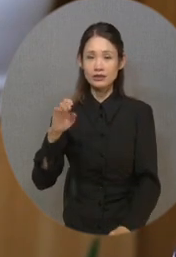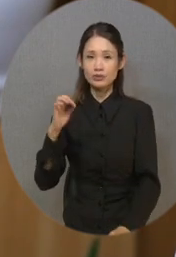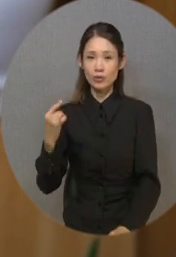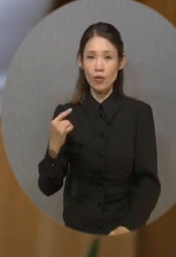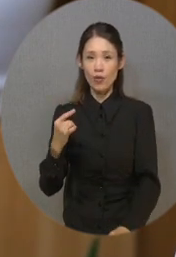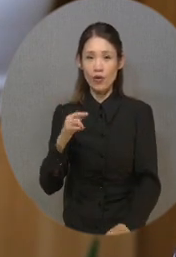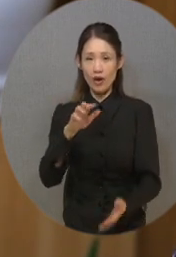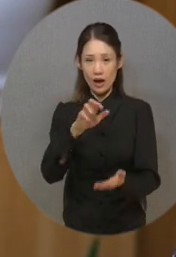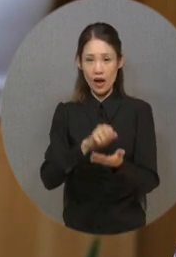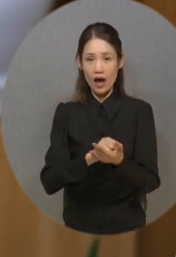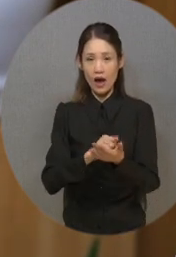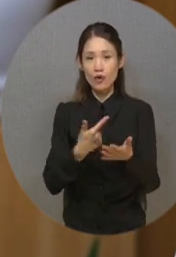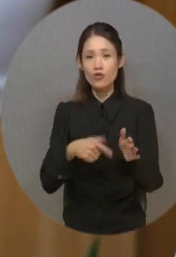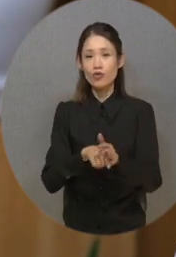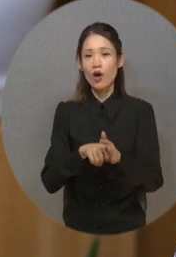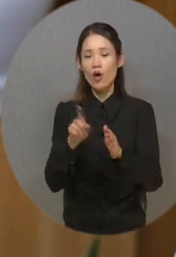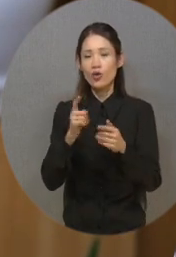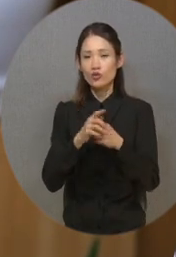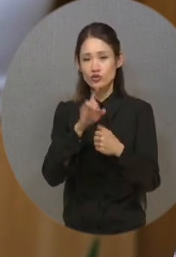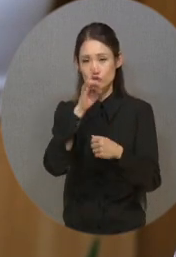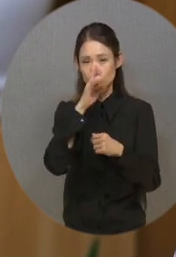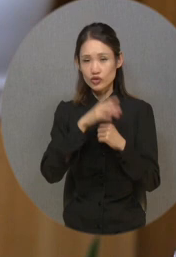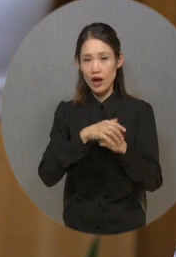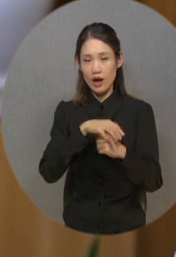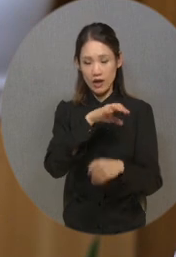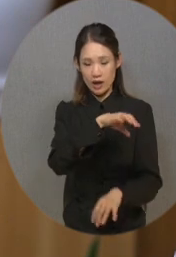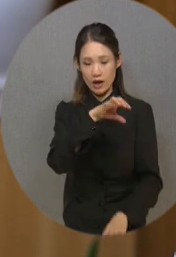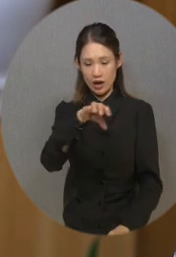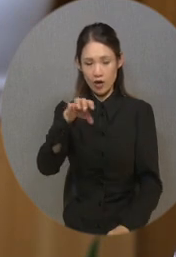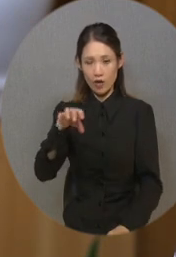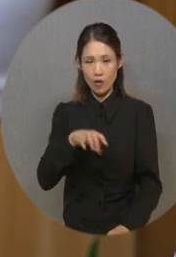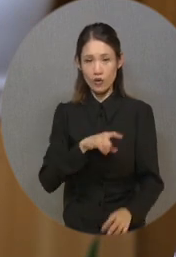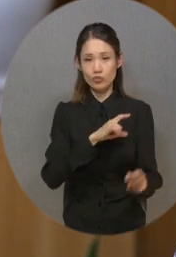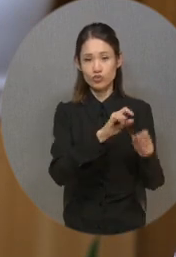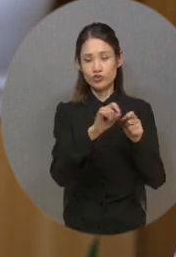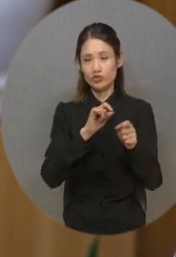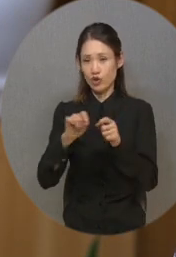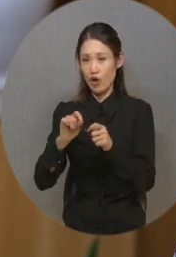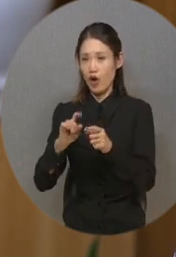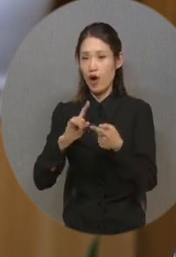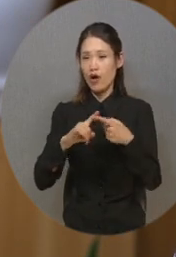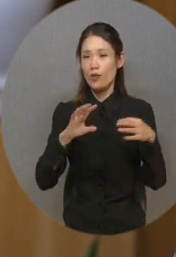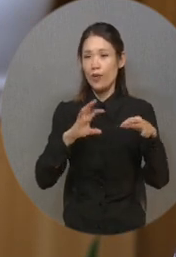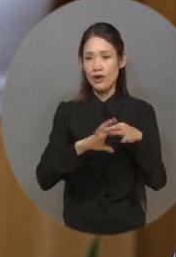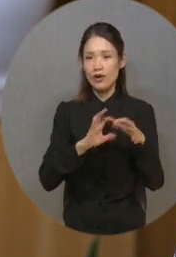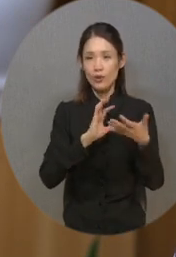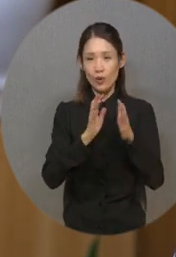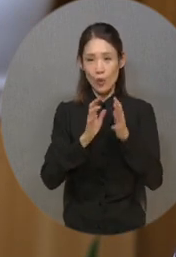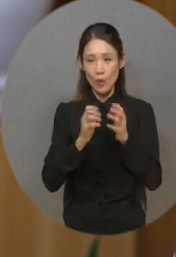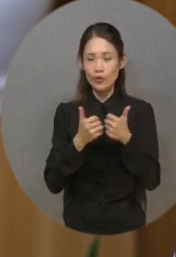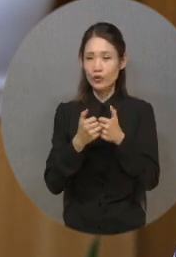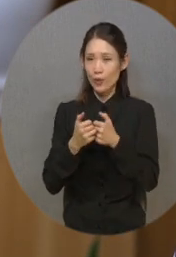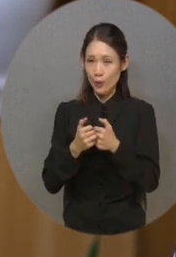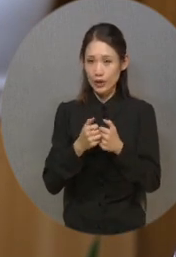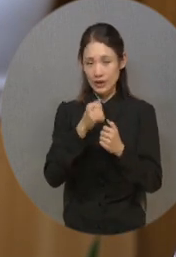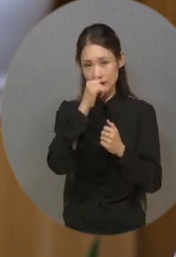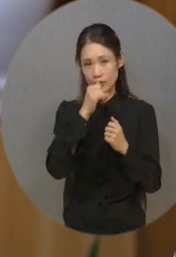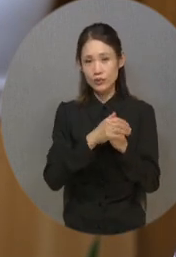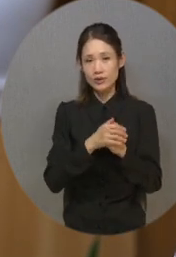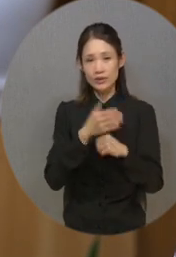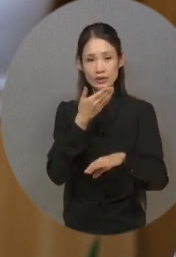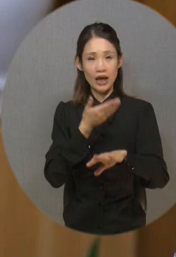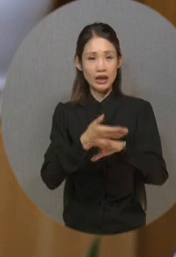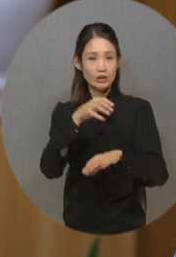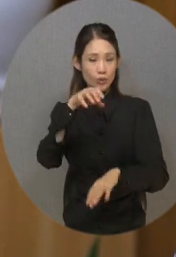할 건지 중앙 차원의 부처별로 지원책에 대한 걸 논의하고 부산시가 아닌 타 시도도 그럼